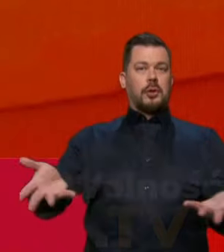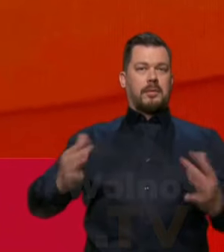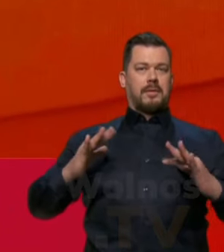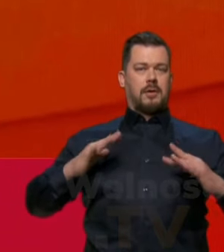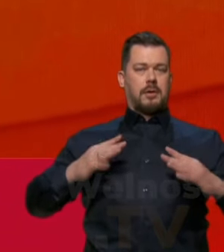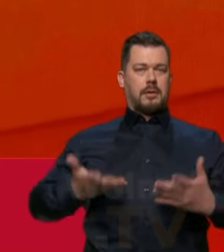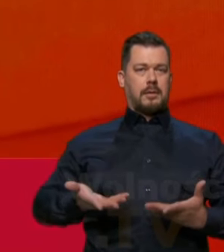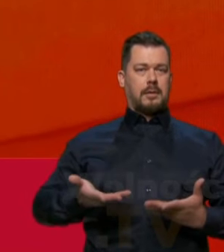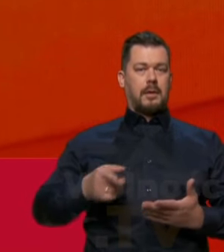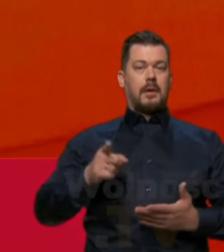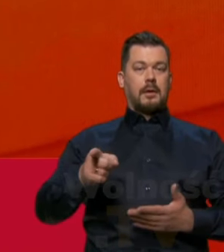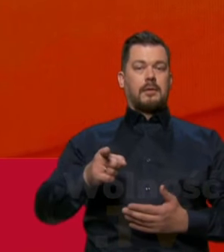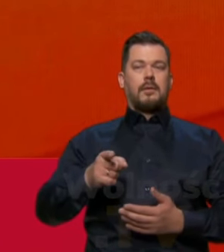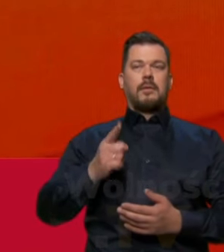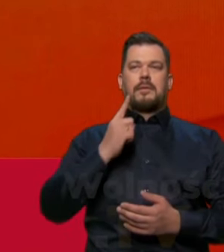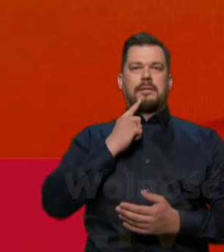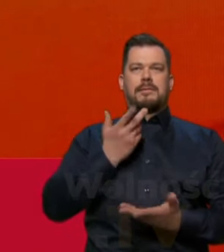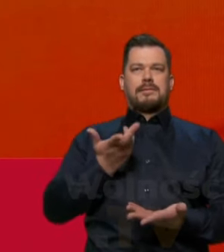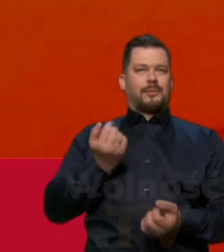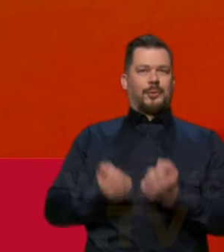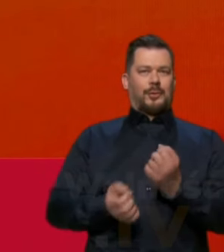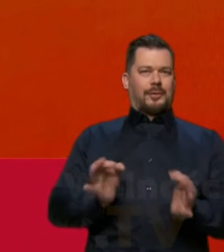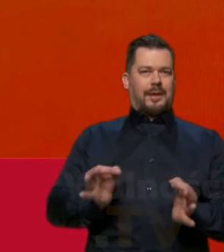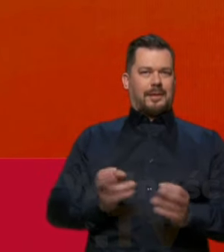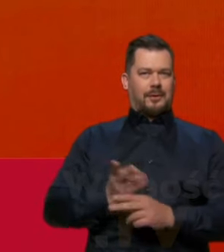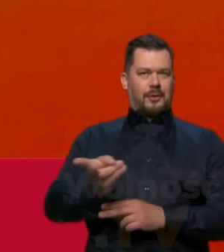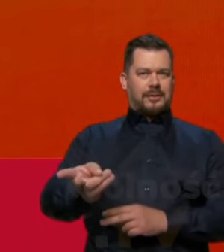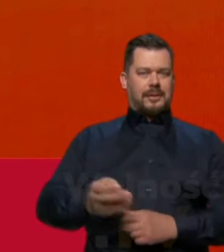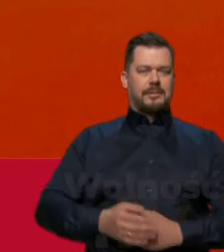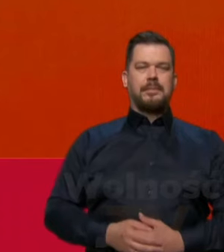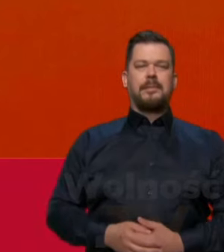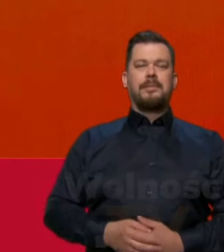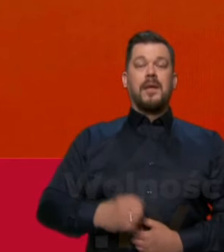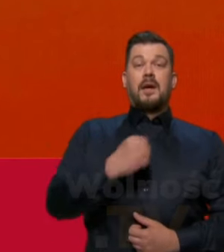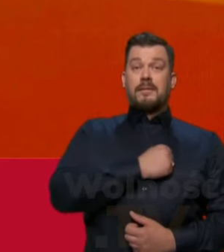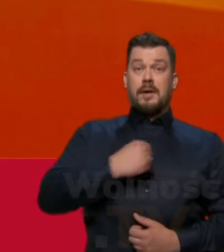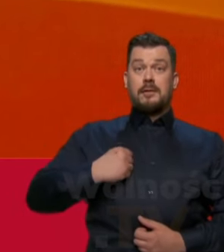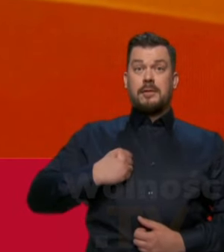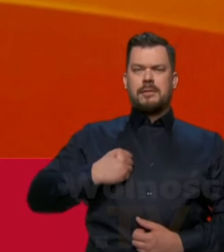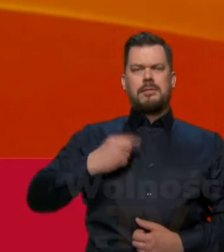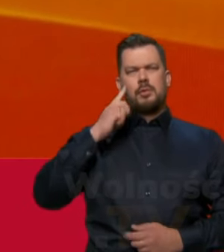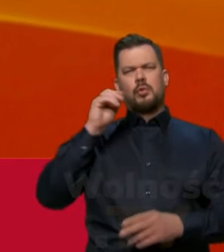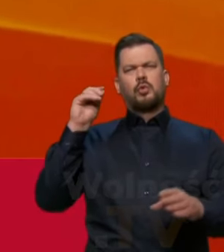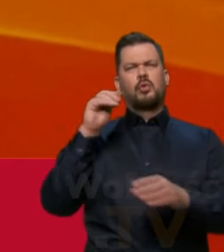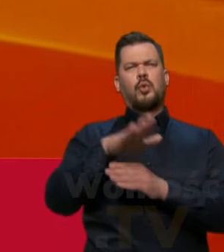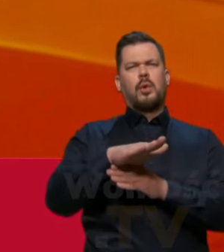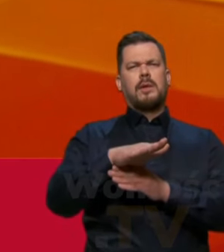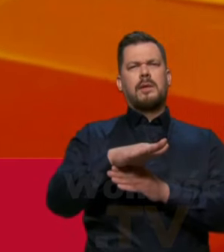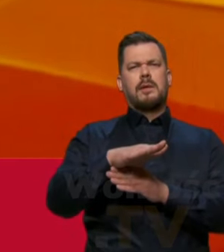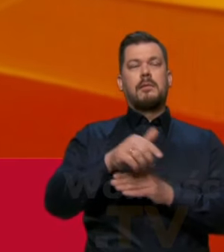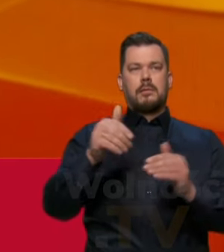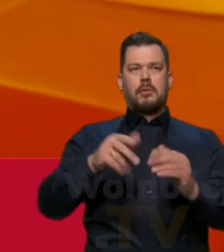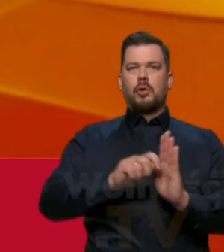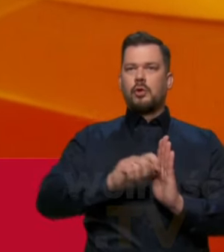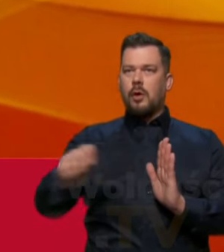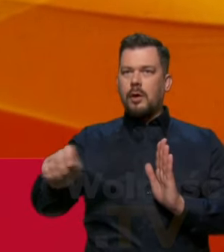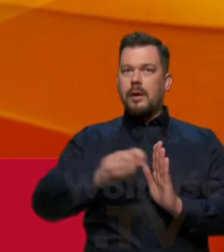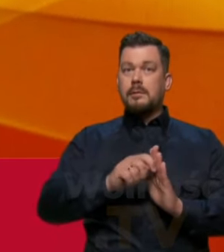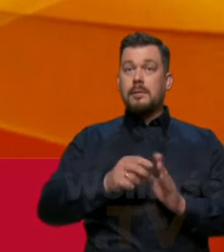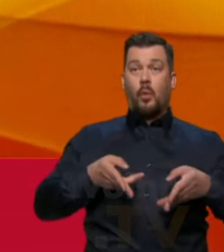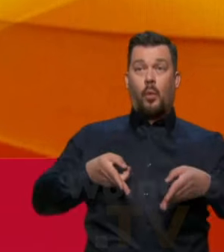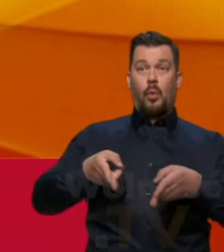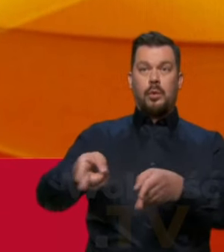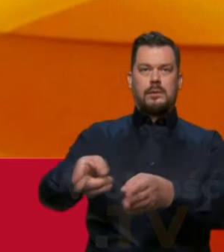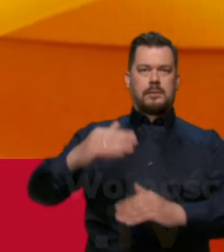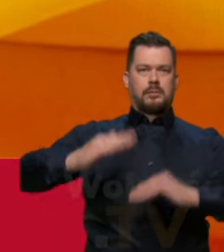chwili budownictwa są niedostępne. Również Warszawa może wyprzedzająco projektować linie komunikacyjne w